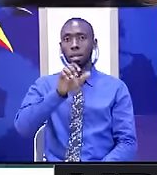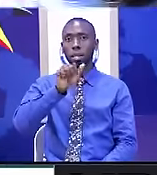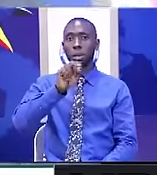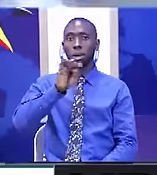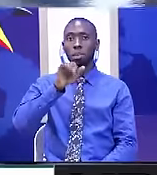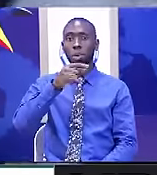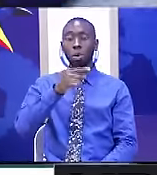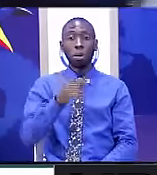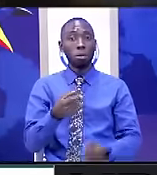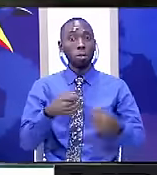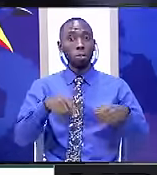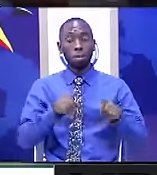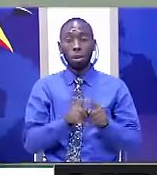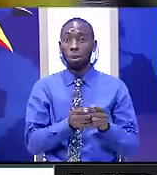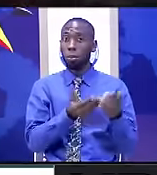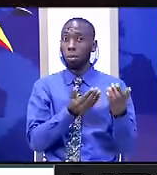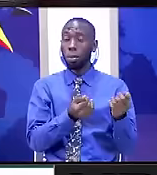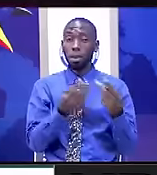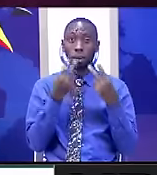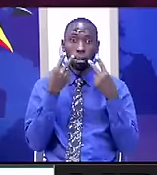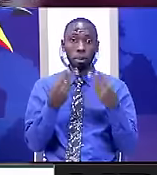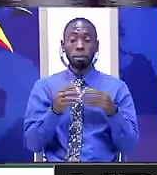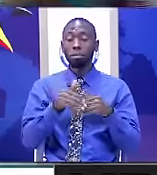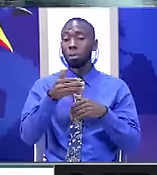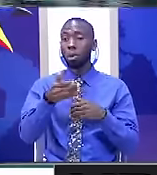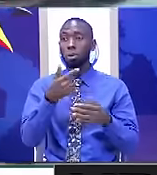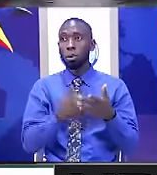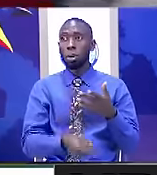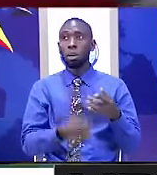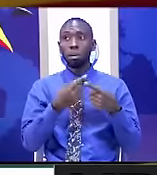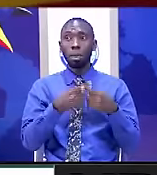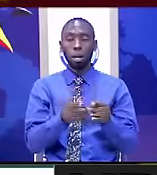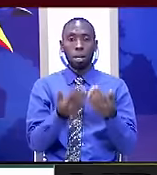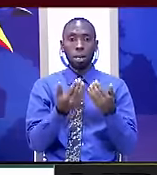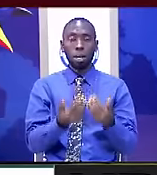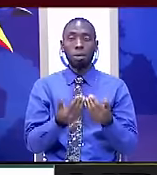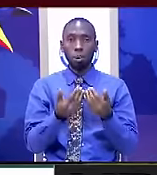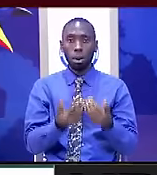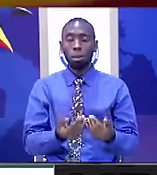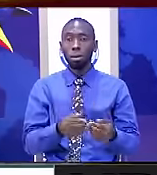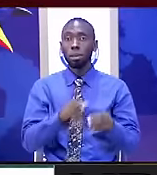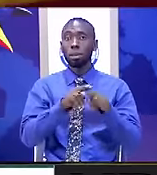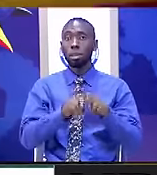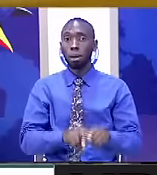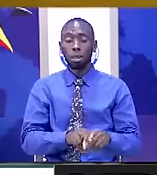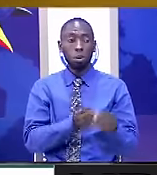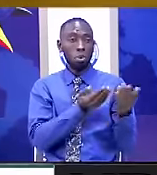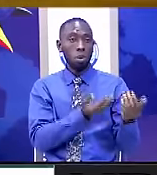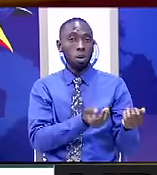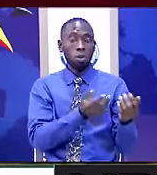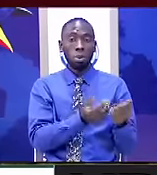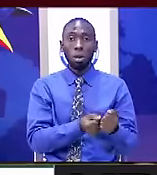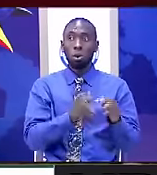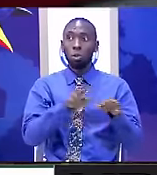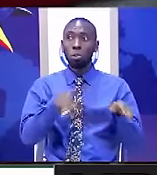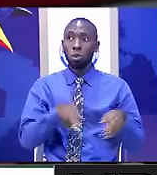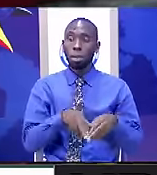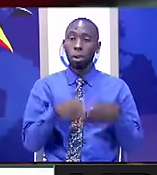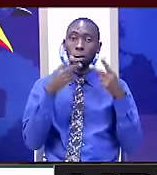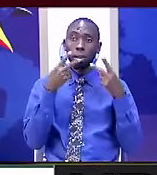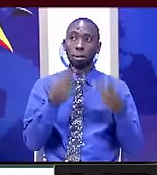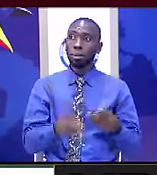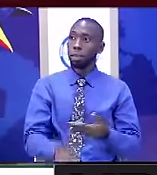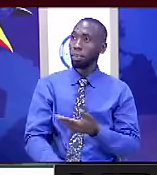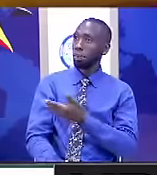Tulinda okulaba ekiddako naye nga mu kiseera kino akyatuziddwa mu kisenge ky'abakungu eyo yesanduku